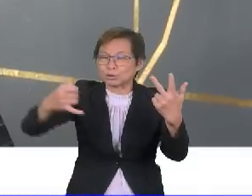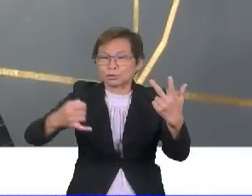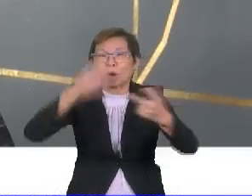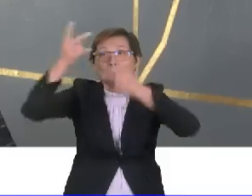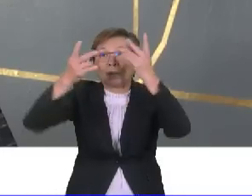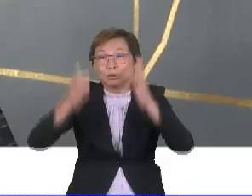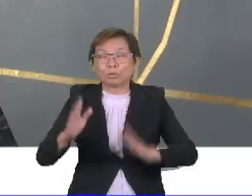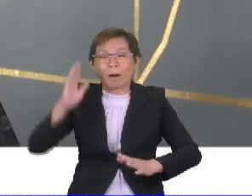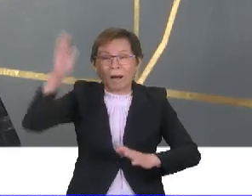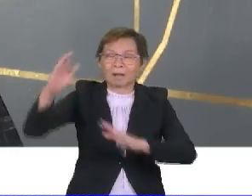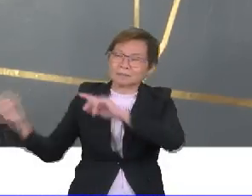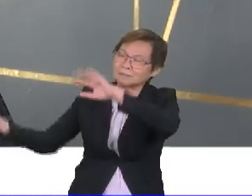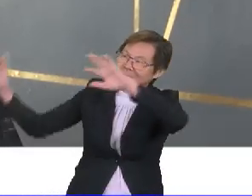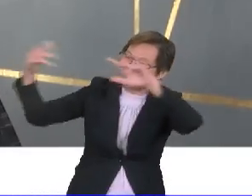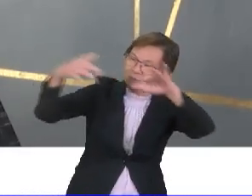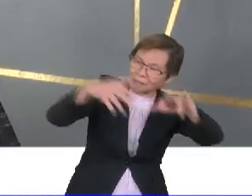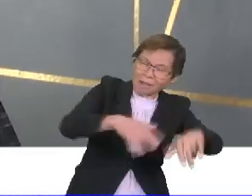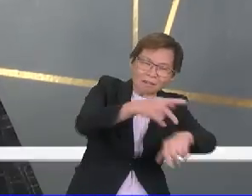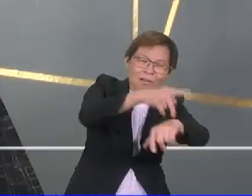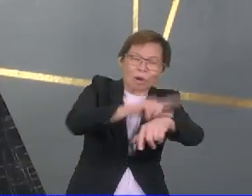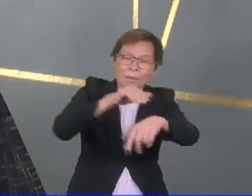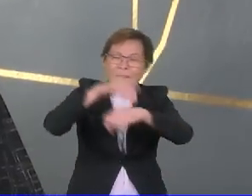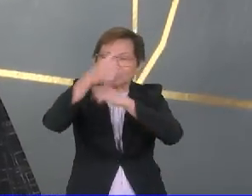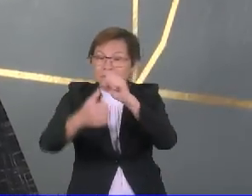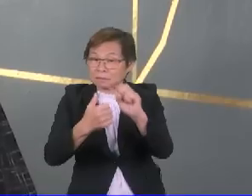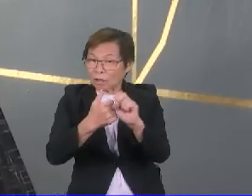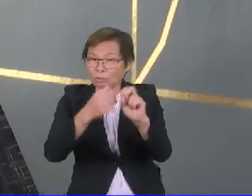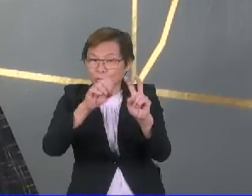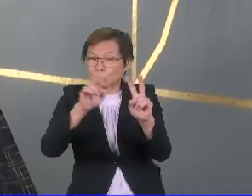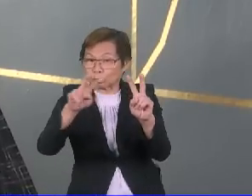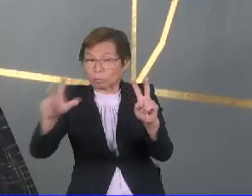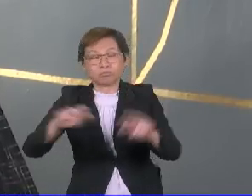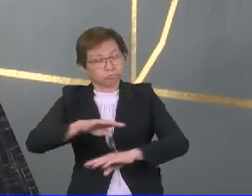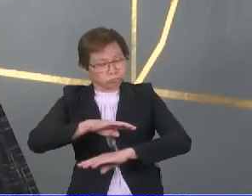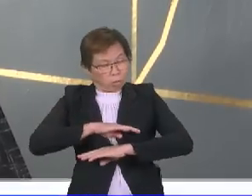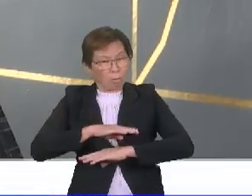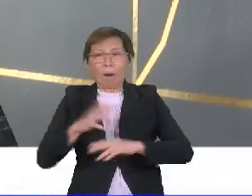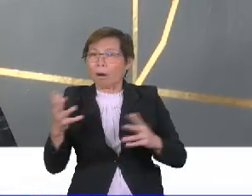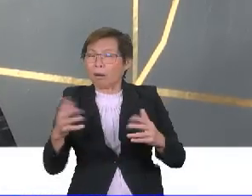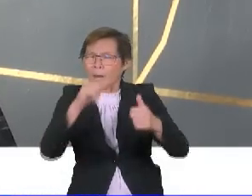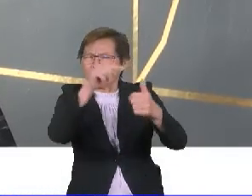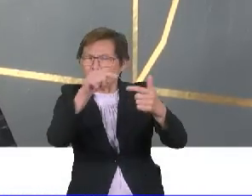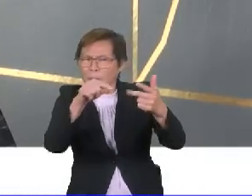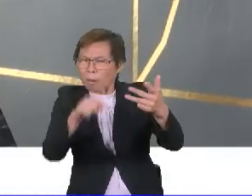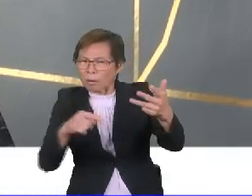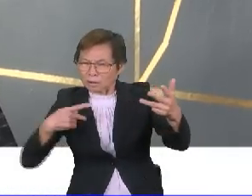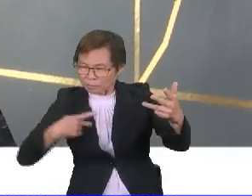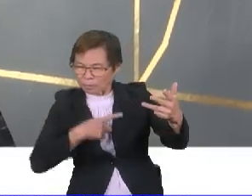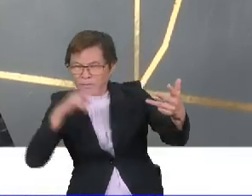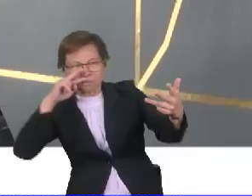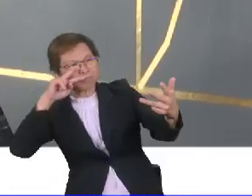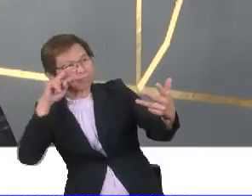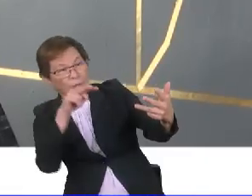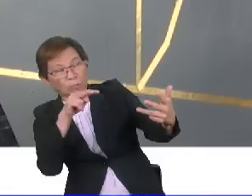pelancong akan datang ke Langkawi pada tahun ini adalah manasabah tetapi ada Bapak karya yang kita perlu